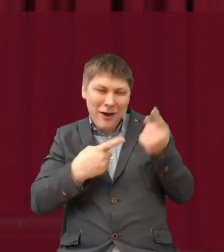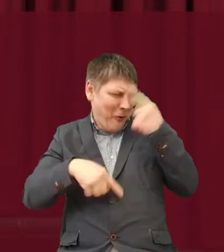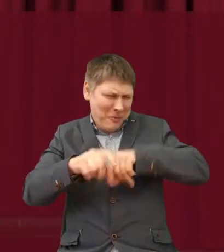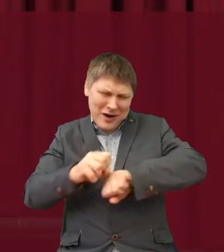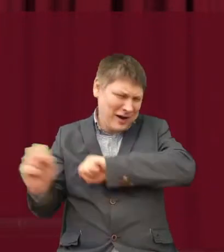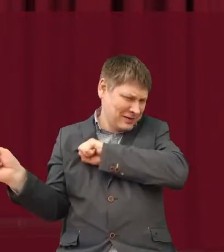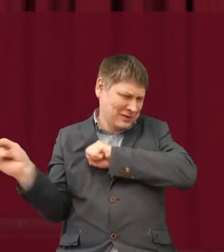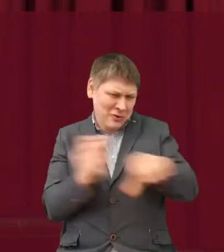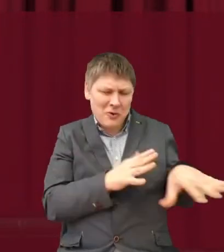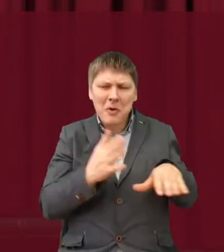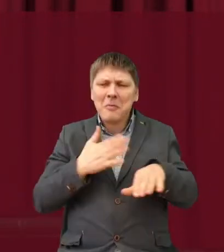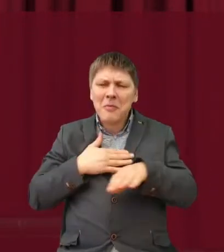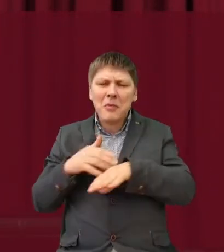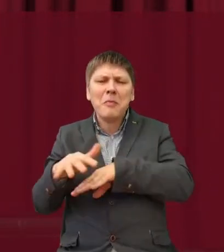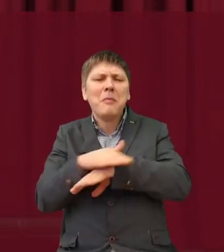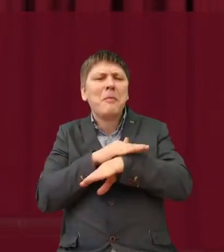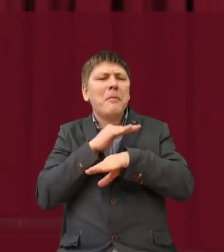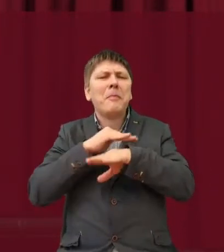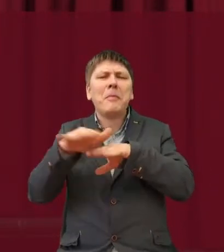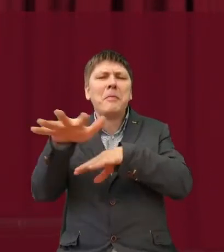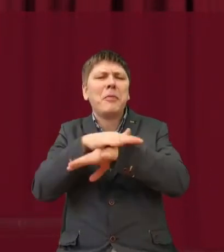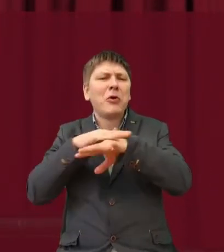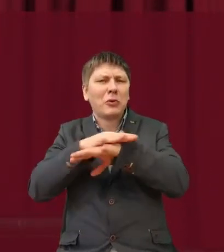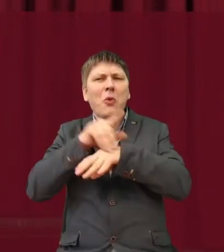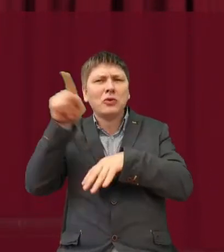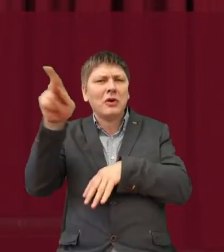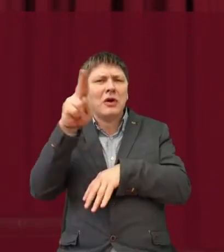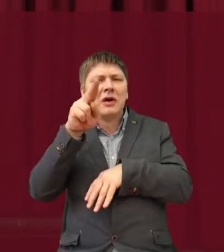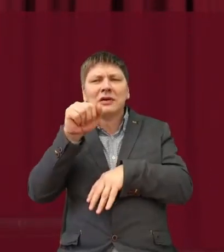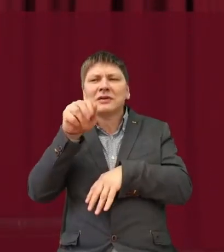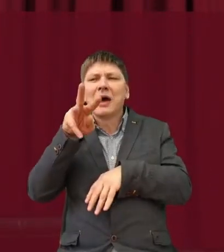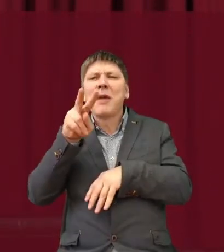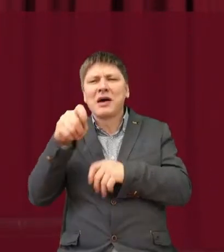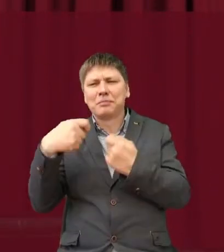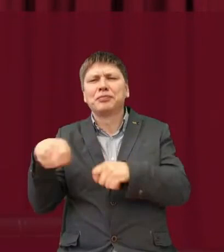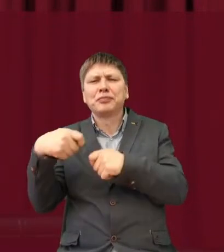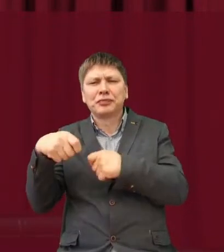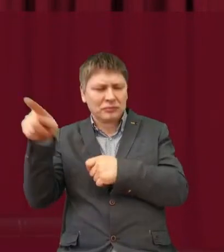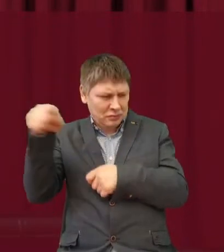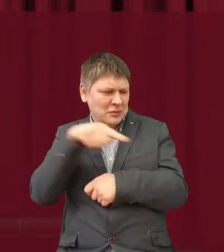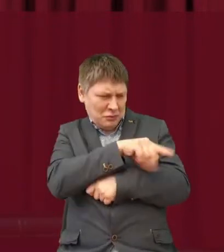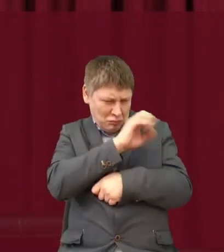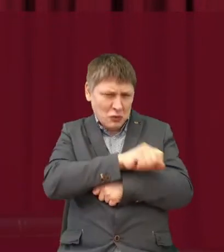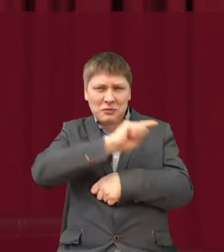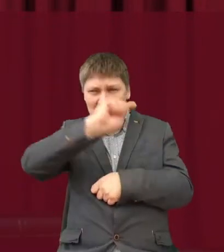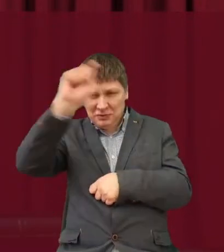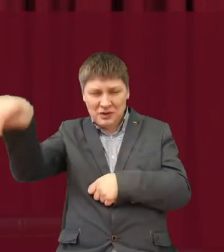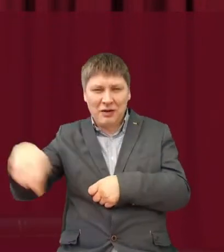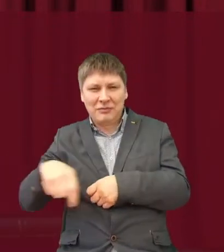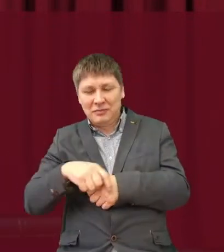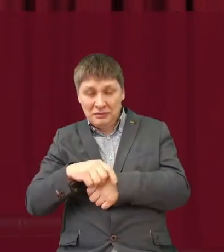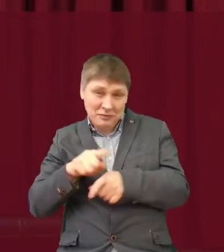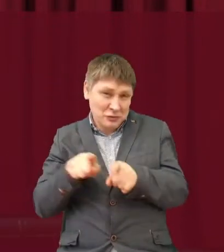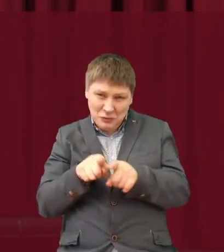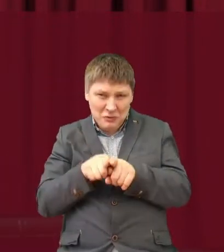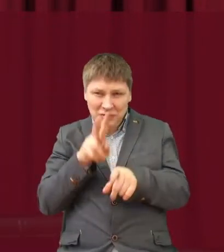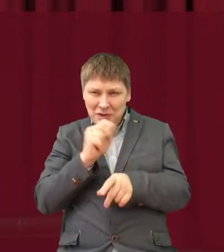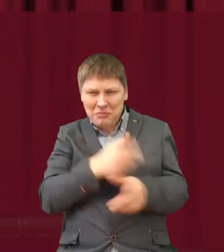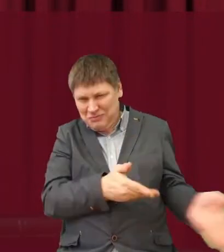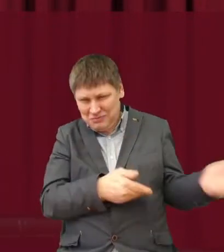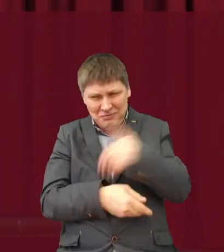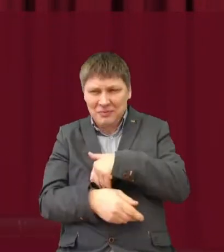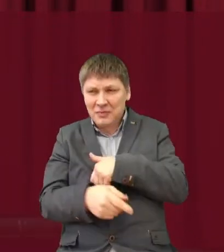и площади хороший мир для себя в дамаске как отец мой имел в самарии ахав сказал после